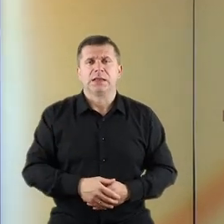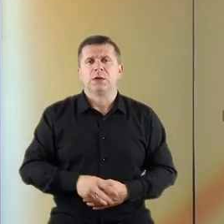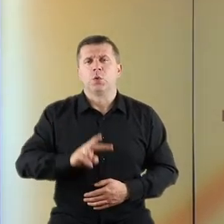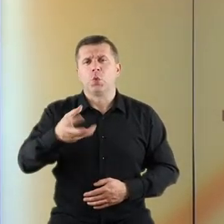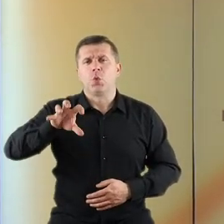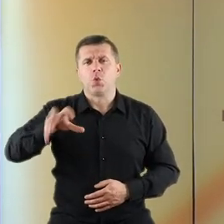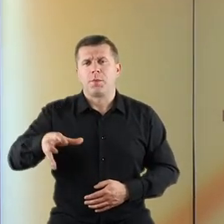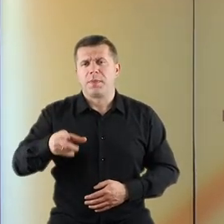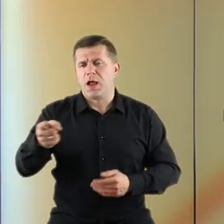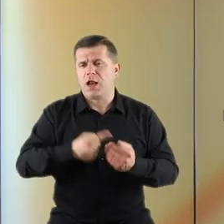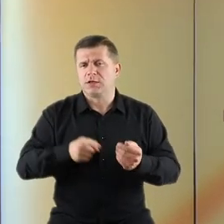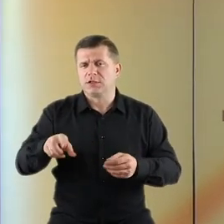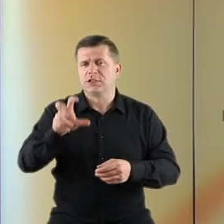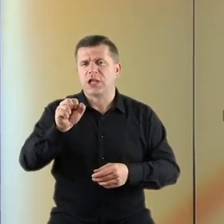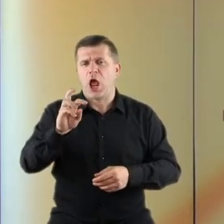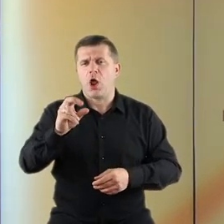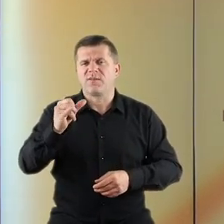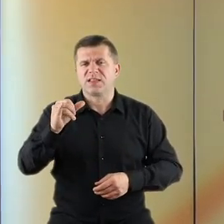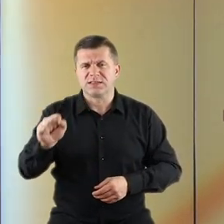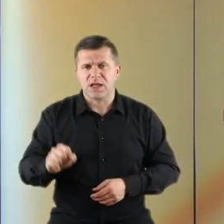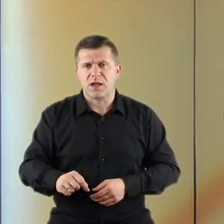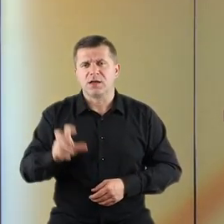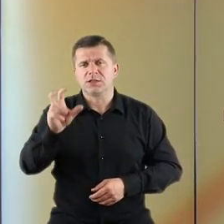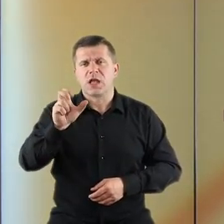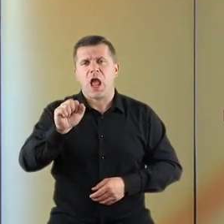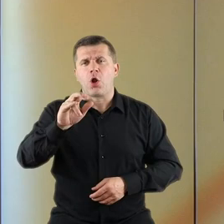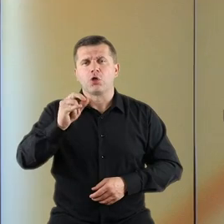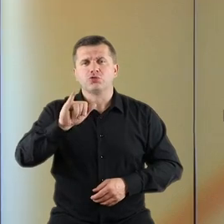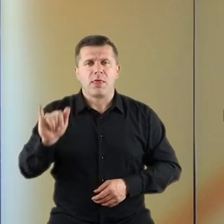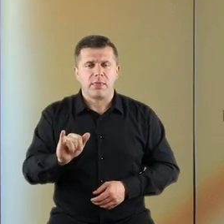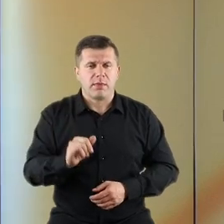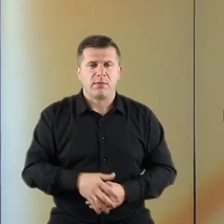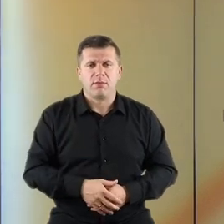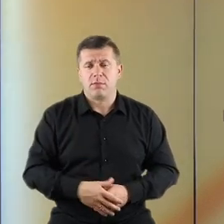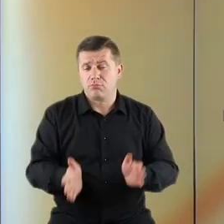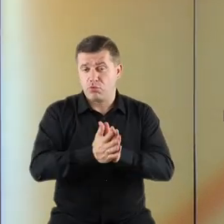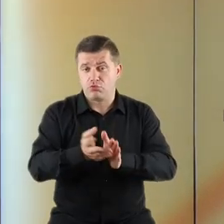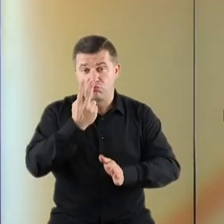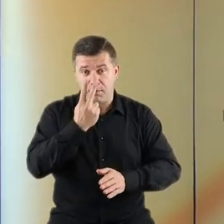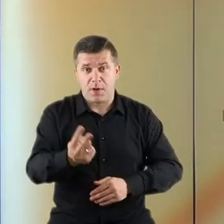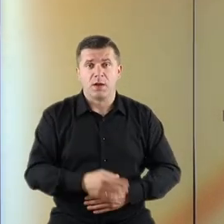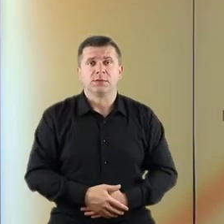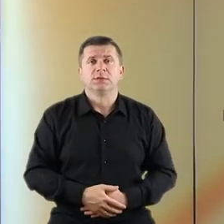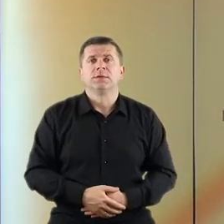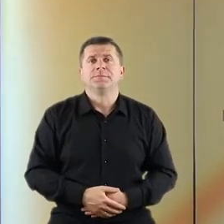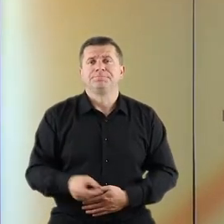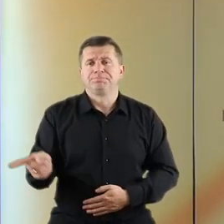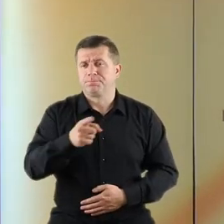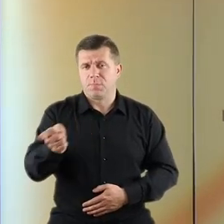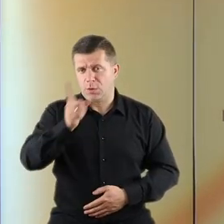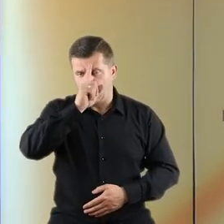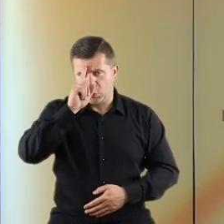zalicza się czarownice i czarowników a więc proszę popatrzeć że tych ludzi